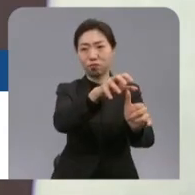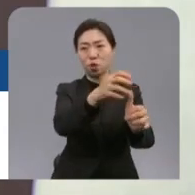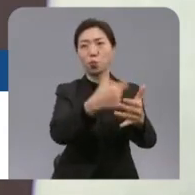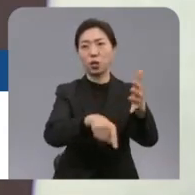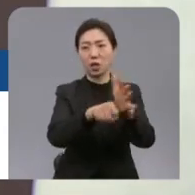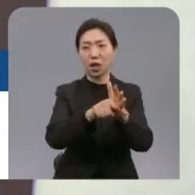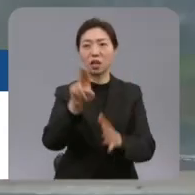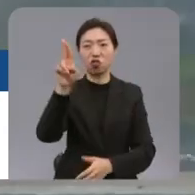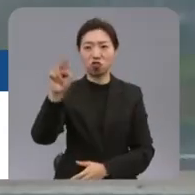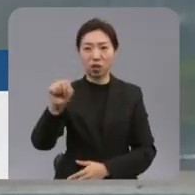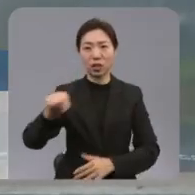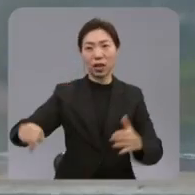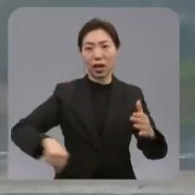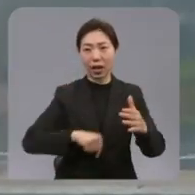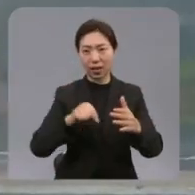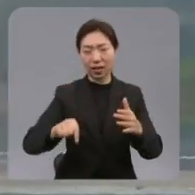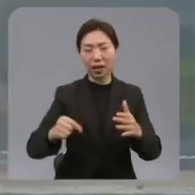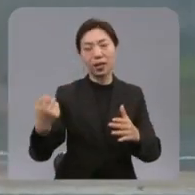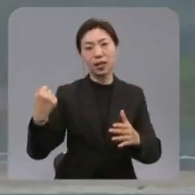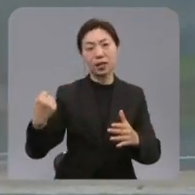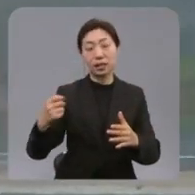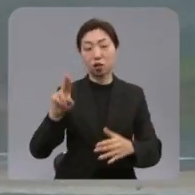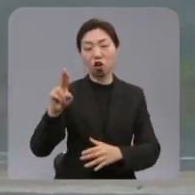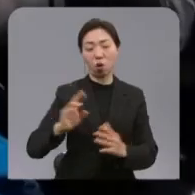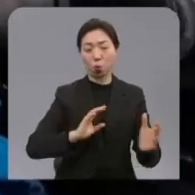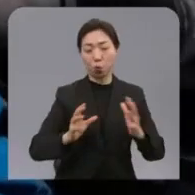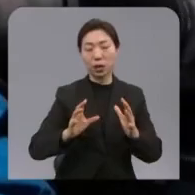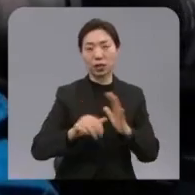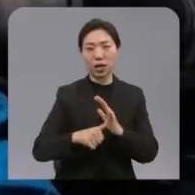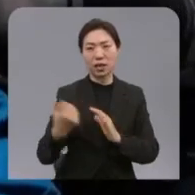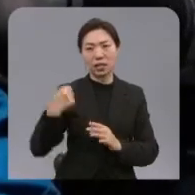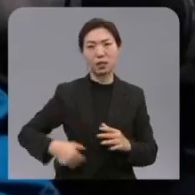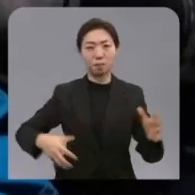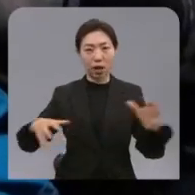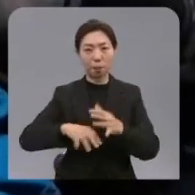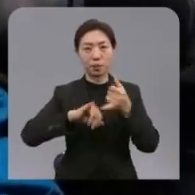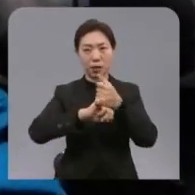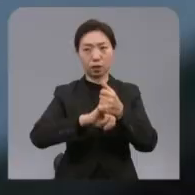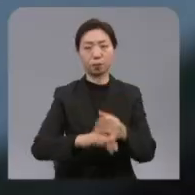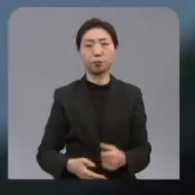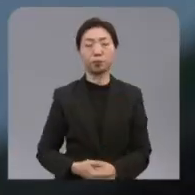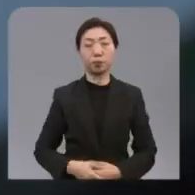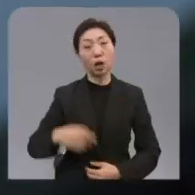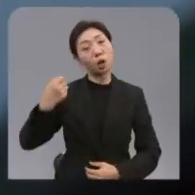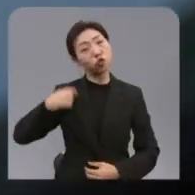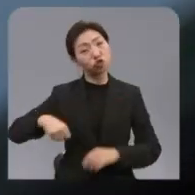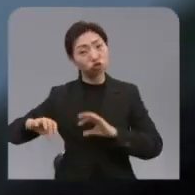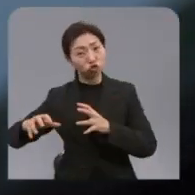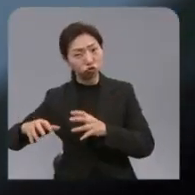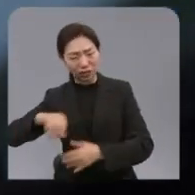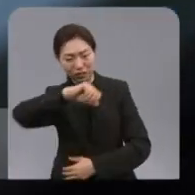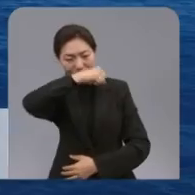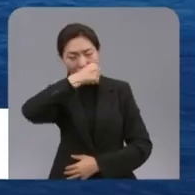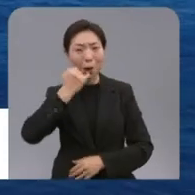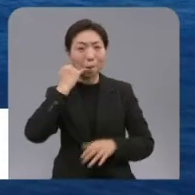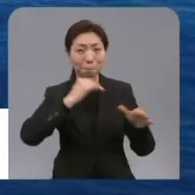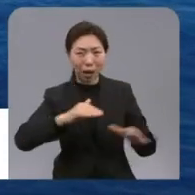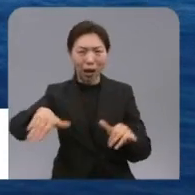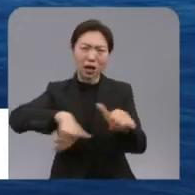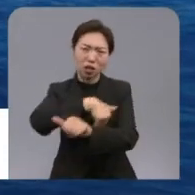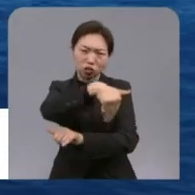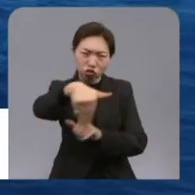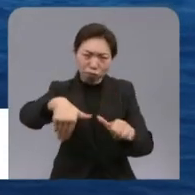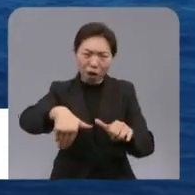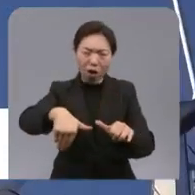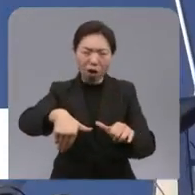は韓日米3カ国の関係はますます堅固になっている韓半島の完全な非核化に向け